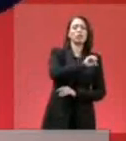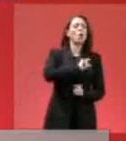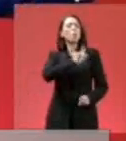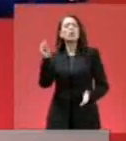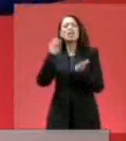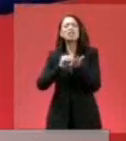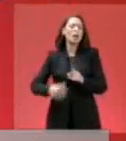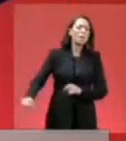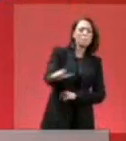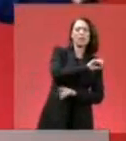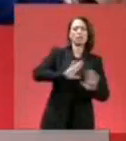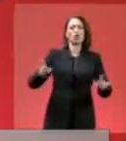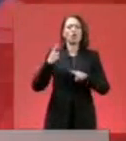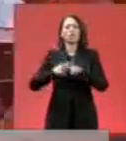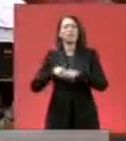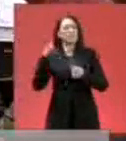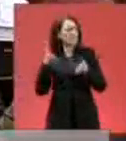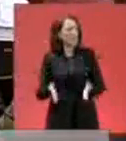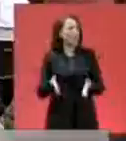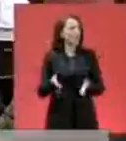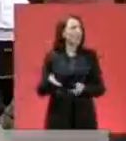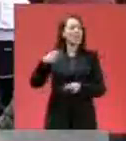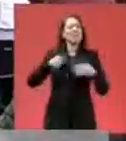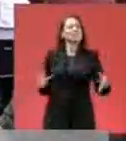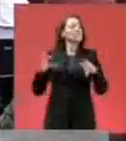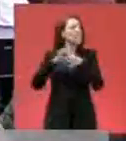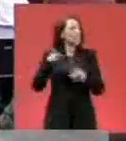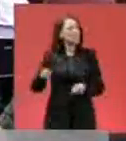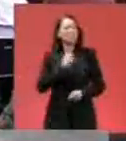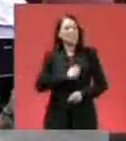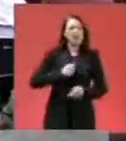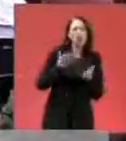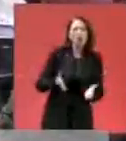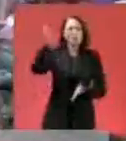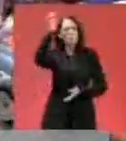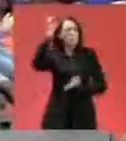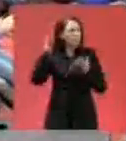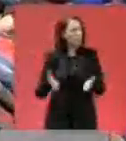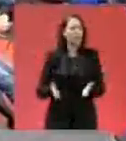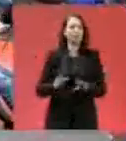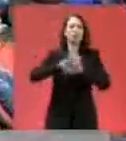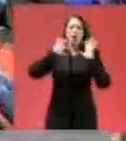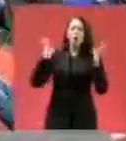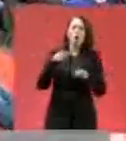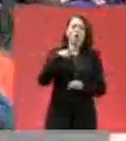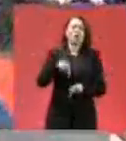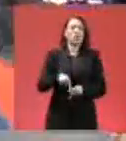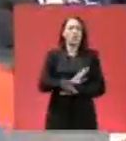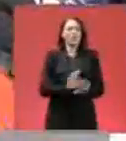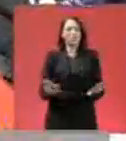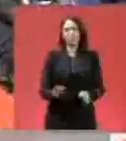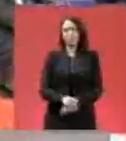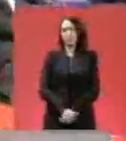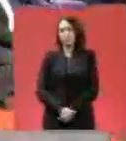ξανά πίσω, στην Ελλάδα της χρεοκοπίας, της λαϊλασίας, της μιζέριας, των μνημονίων, του Διεθνού, του Πνευματικού Ταμείου.